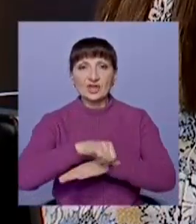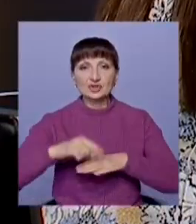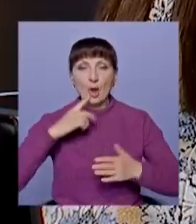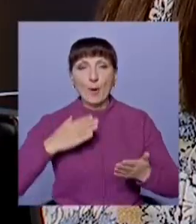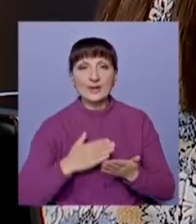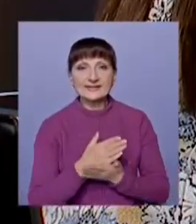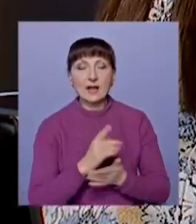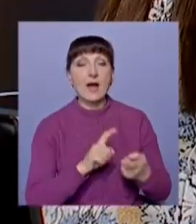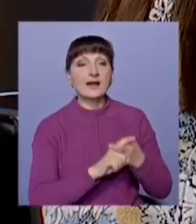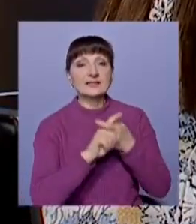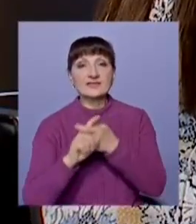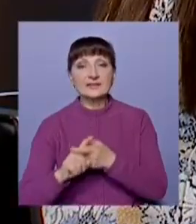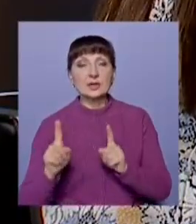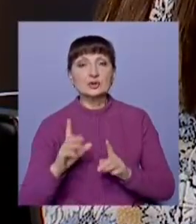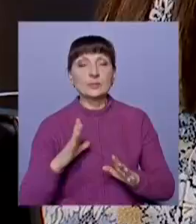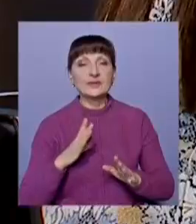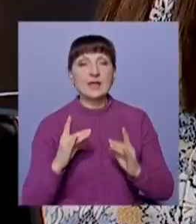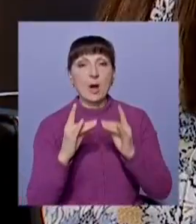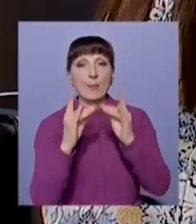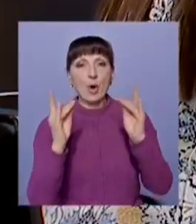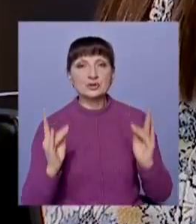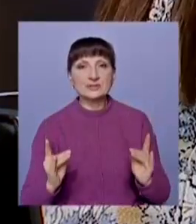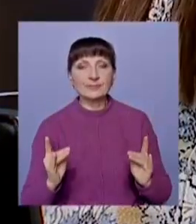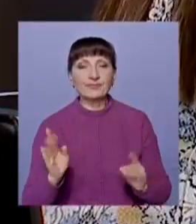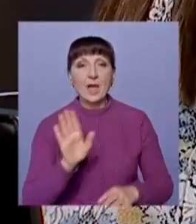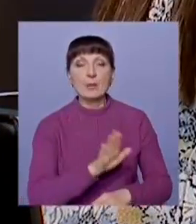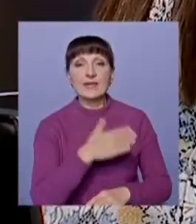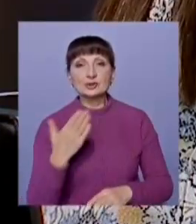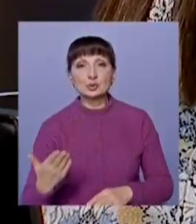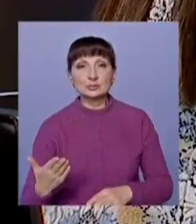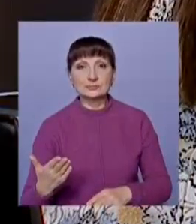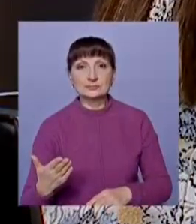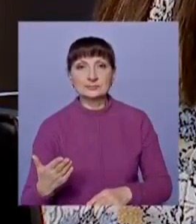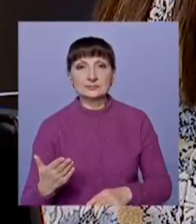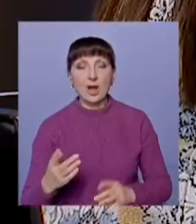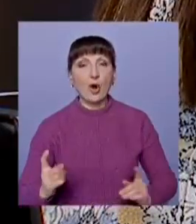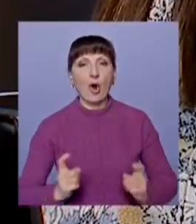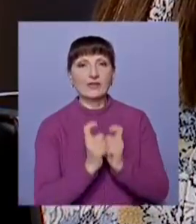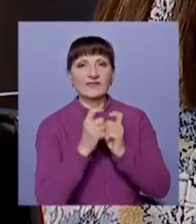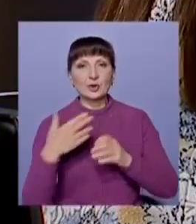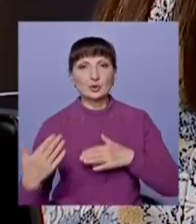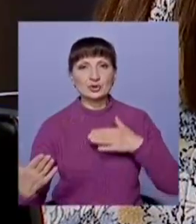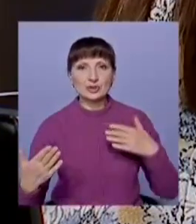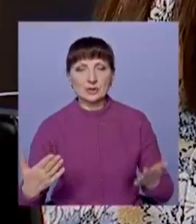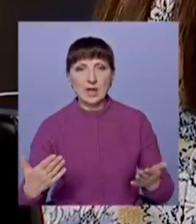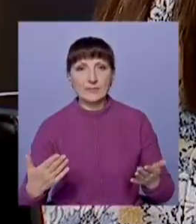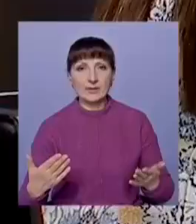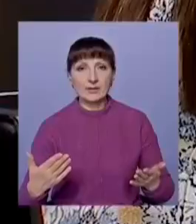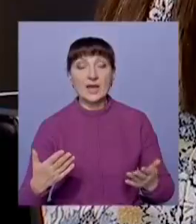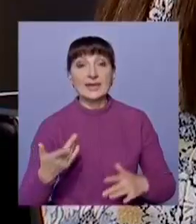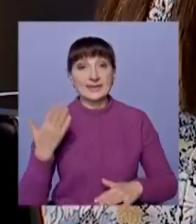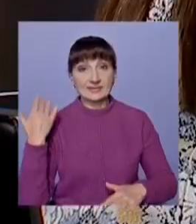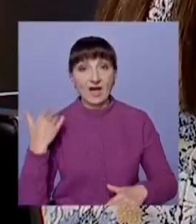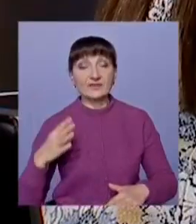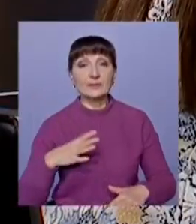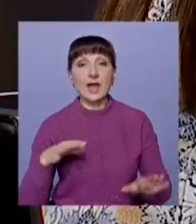то, чтобы немножечко быть неким мостом, да, между, так скажем, немножечко конфликтующими сторонами. И вот в связи с этим недавно только,